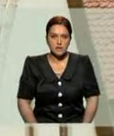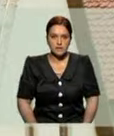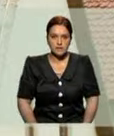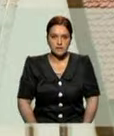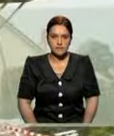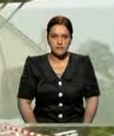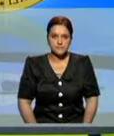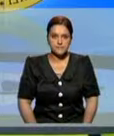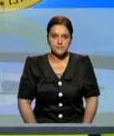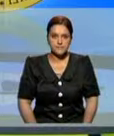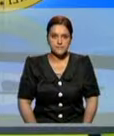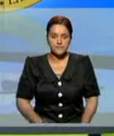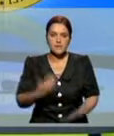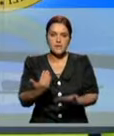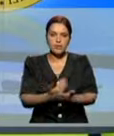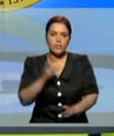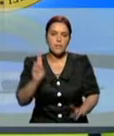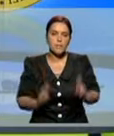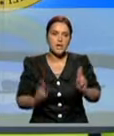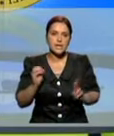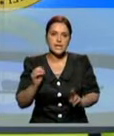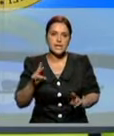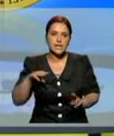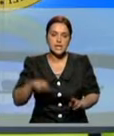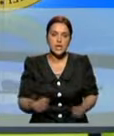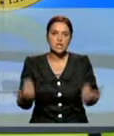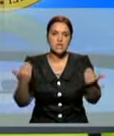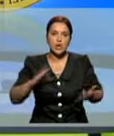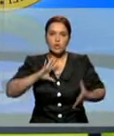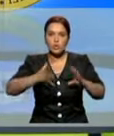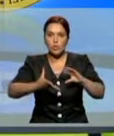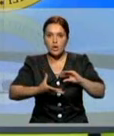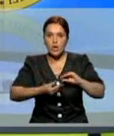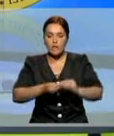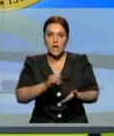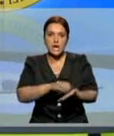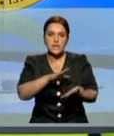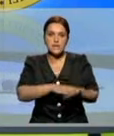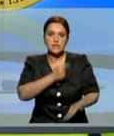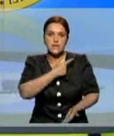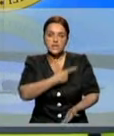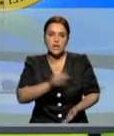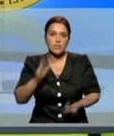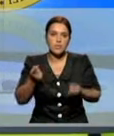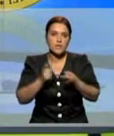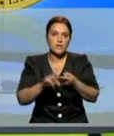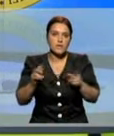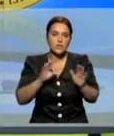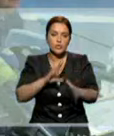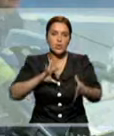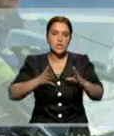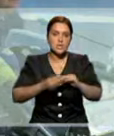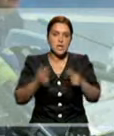природы. Новые правила ЕНТ. Теперь итоговая оценка в аттестате будет зависеть не только от